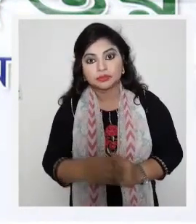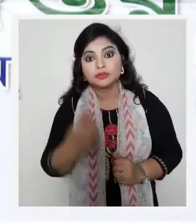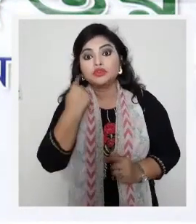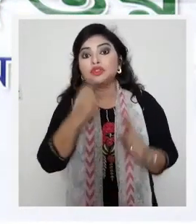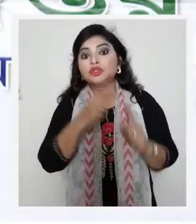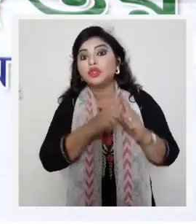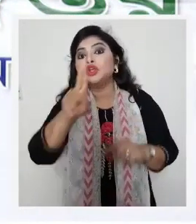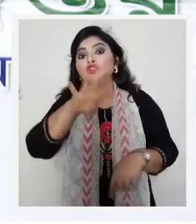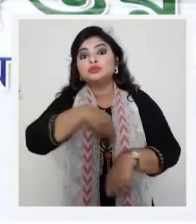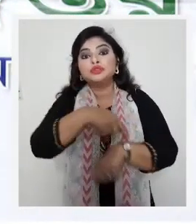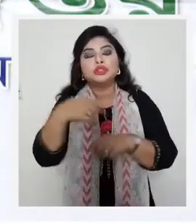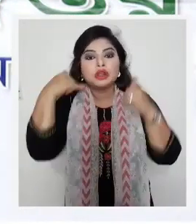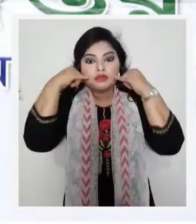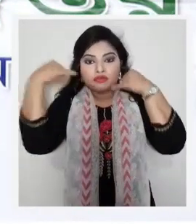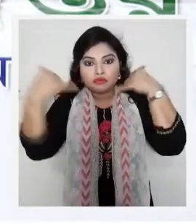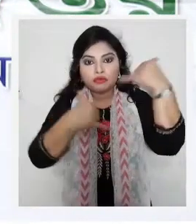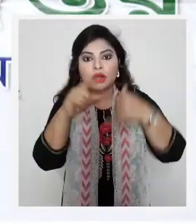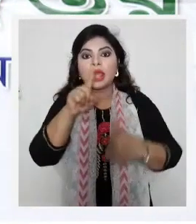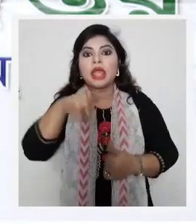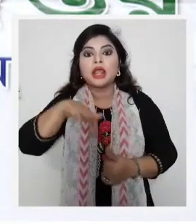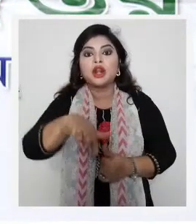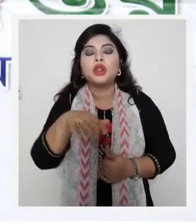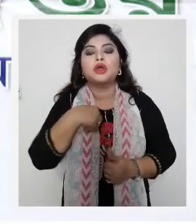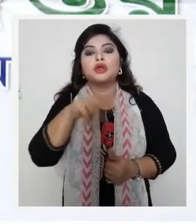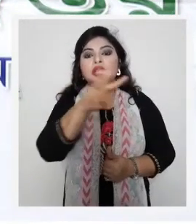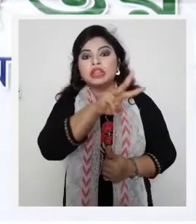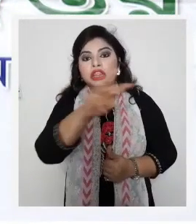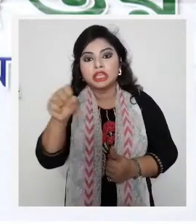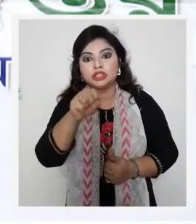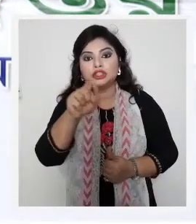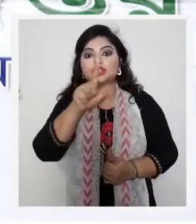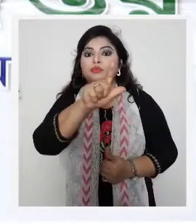জানাই সার্ক মানবাধিকার ফাউন্ডেশন কেন্দ্রীয় কমিটিকে।